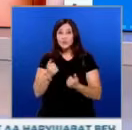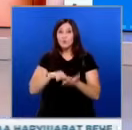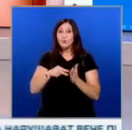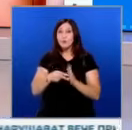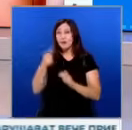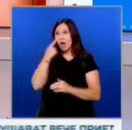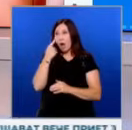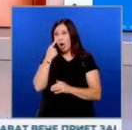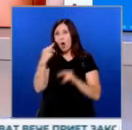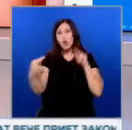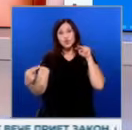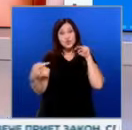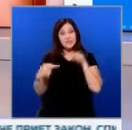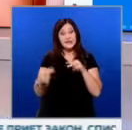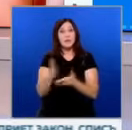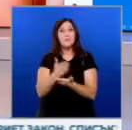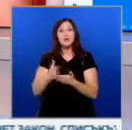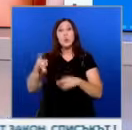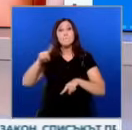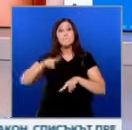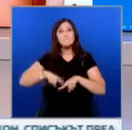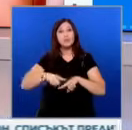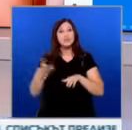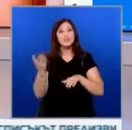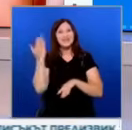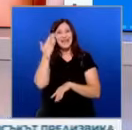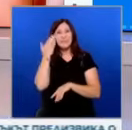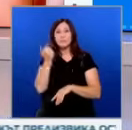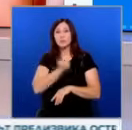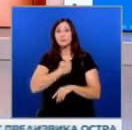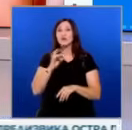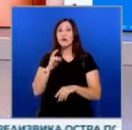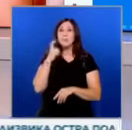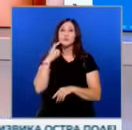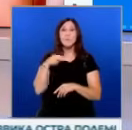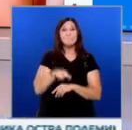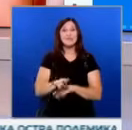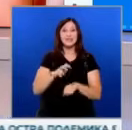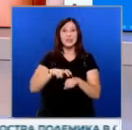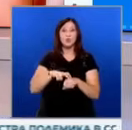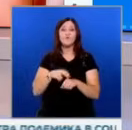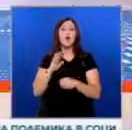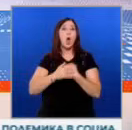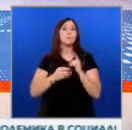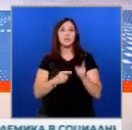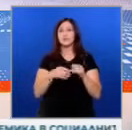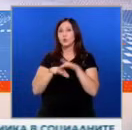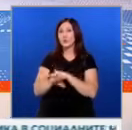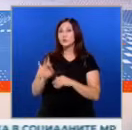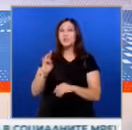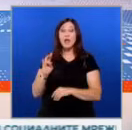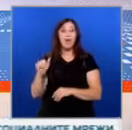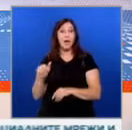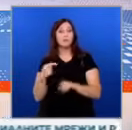очна ставка между подсъдимия за убийството Рангел Бизюрев и близнаците Динкови, обвинени за укривателство. Нели